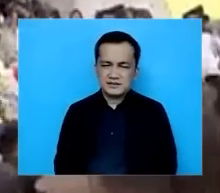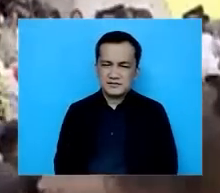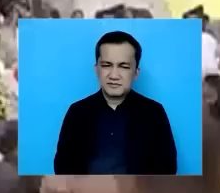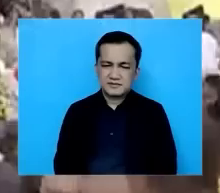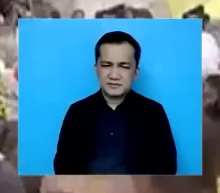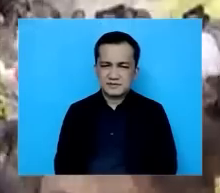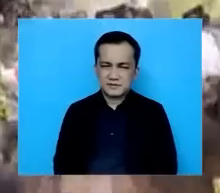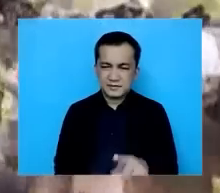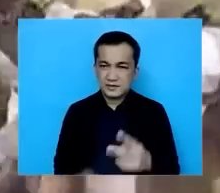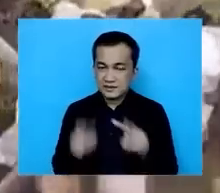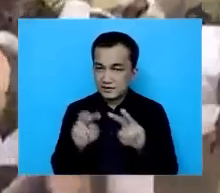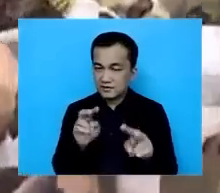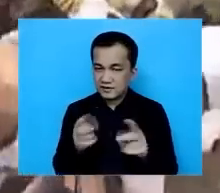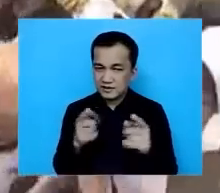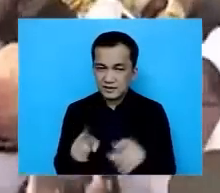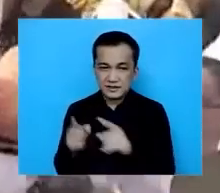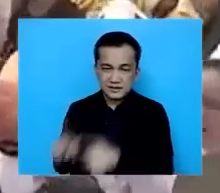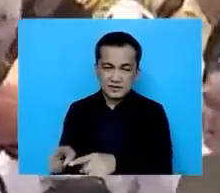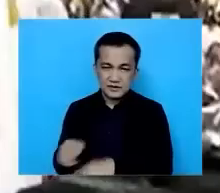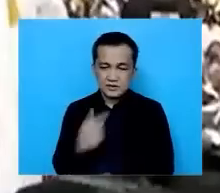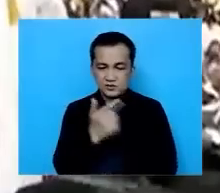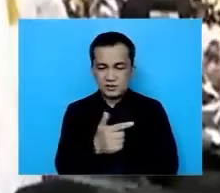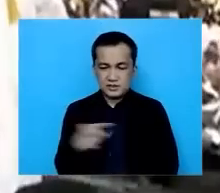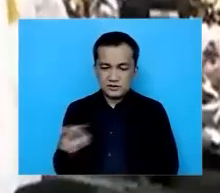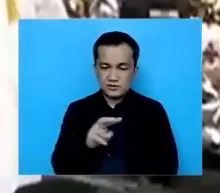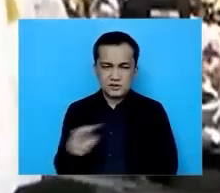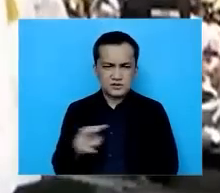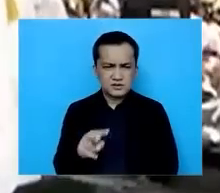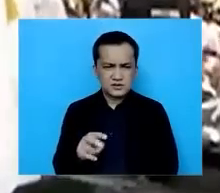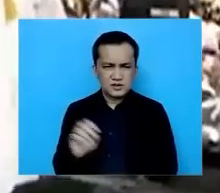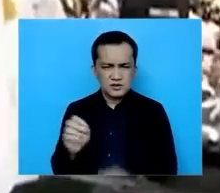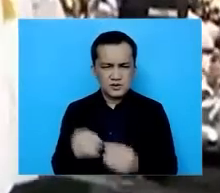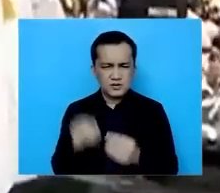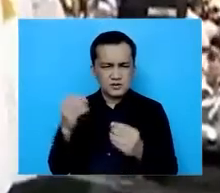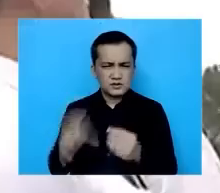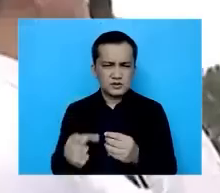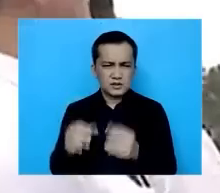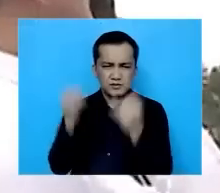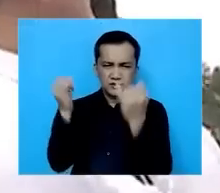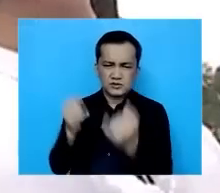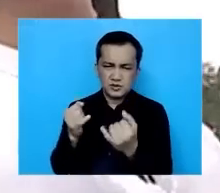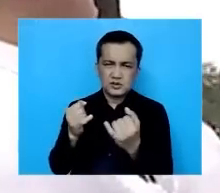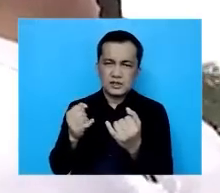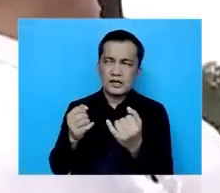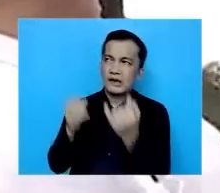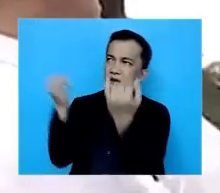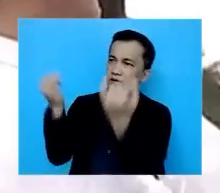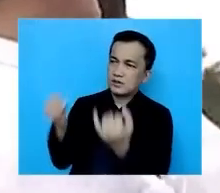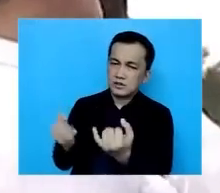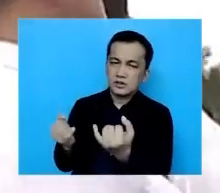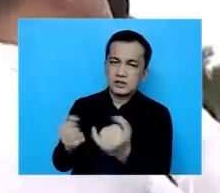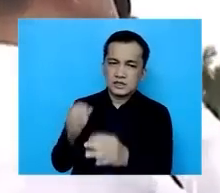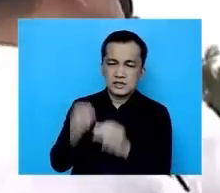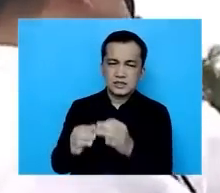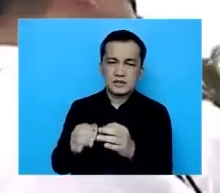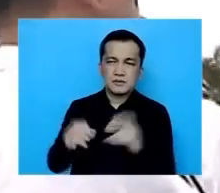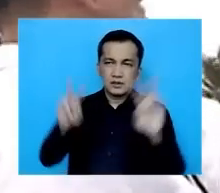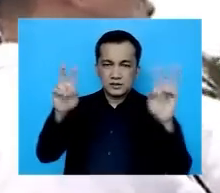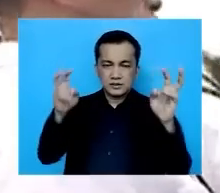mga nangyari noong 2022. Tila wala rin silbi ang mga monumento at tribulto kung ang usapin lang